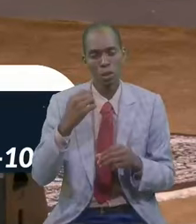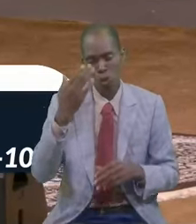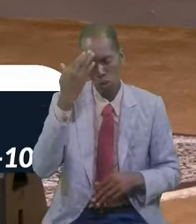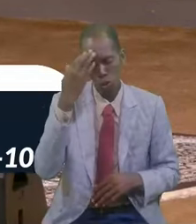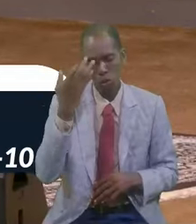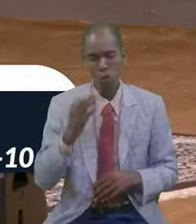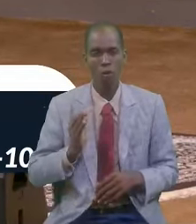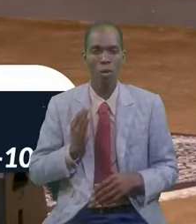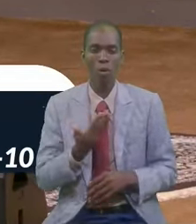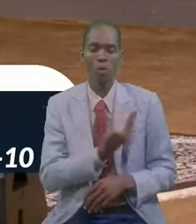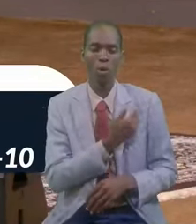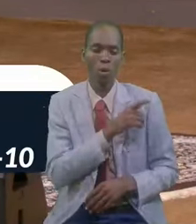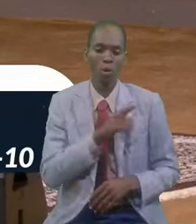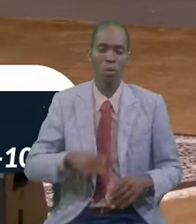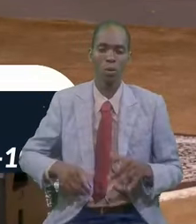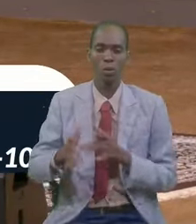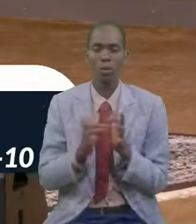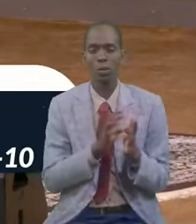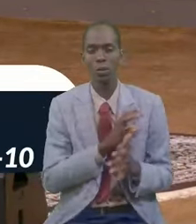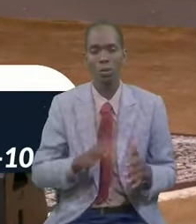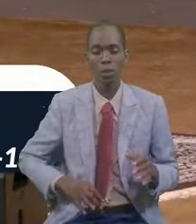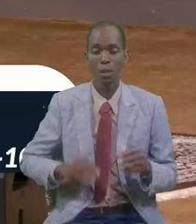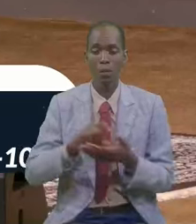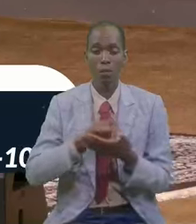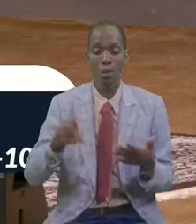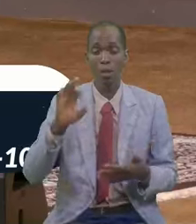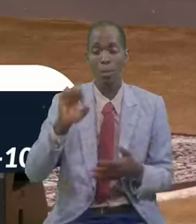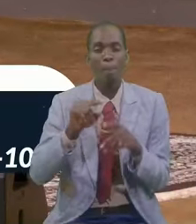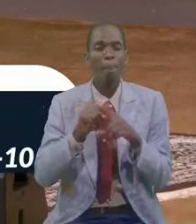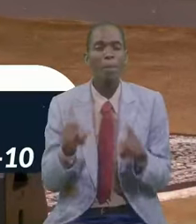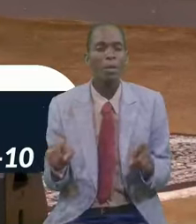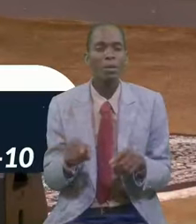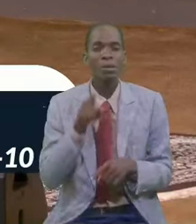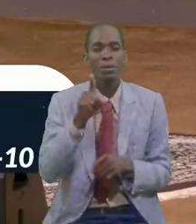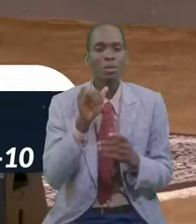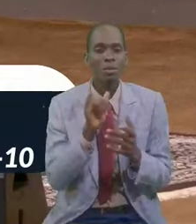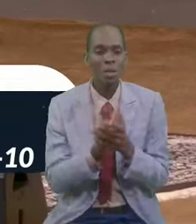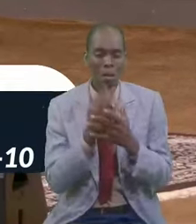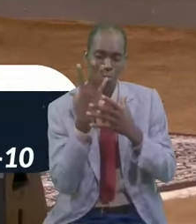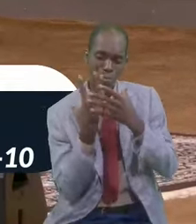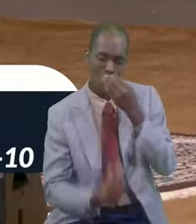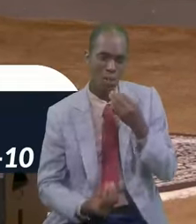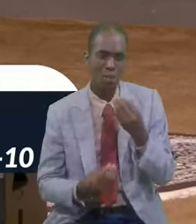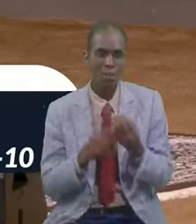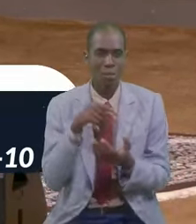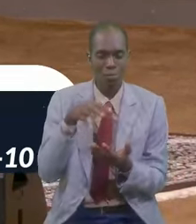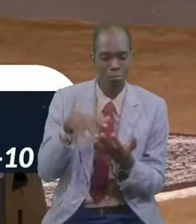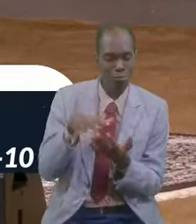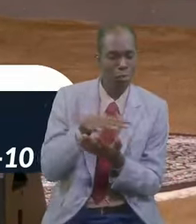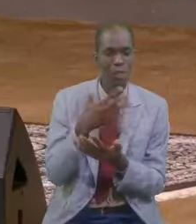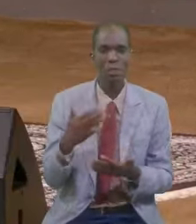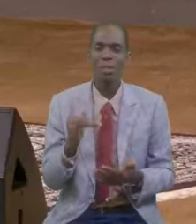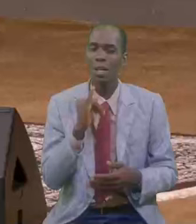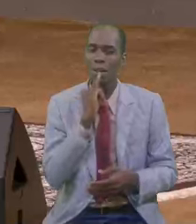notre Seigneur Jésus-Christ. Verset 9 dit, mais celui en qui ces choses